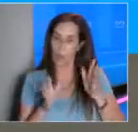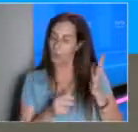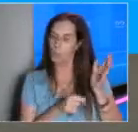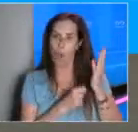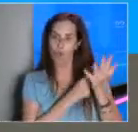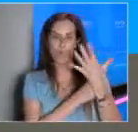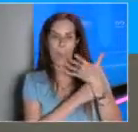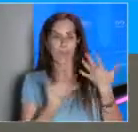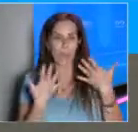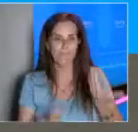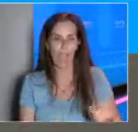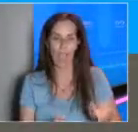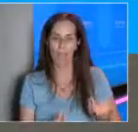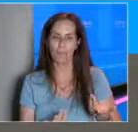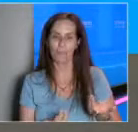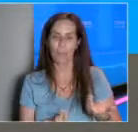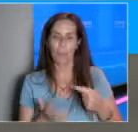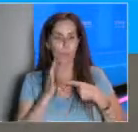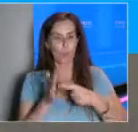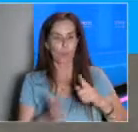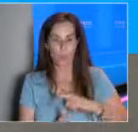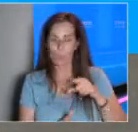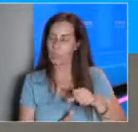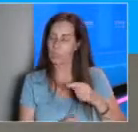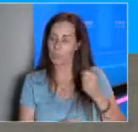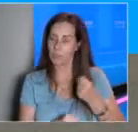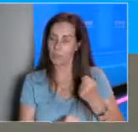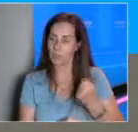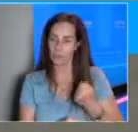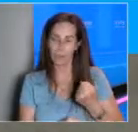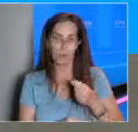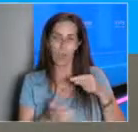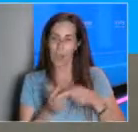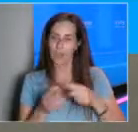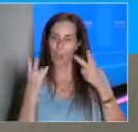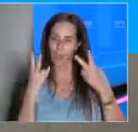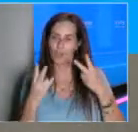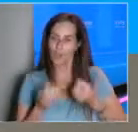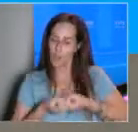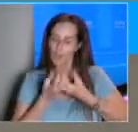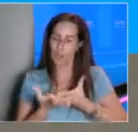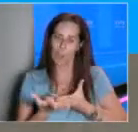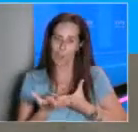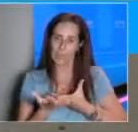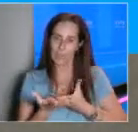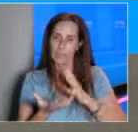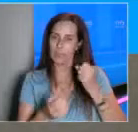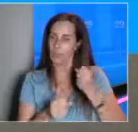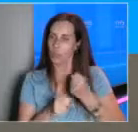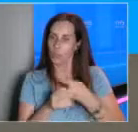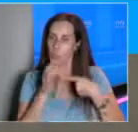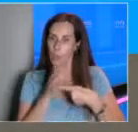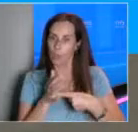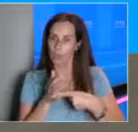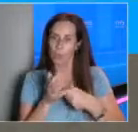מושפעים מהאווירה הציבורית, מהדוגמה האישית, זאת התנהגות של בני אדם, לכן חשוב לשדר את המסר, אם נלך לדוגמה